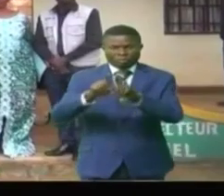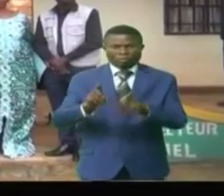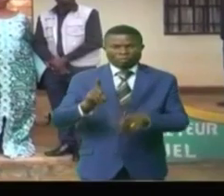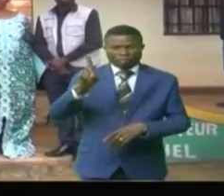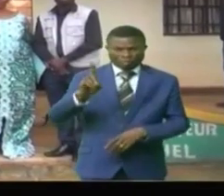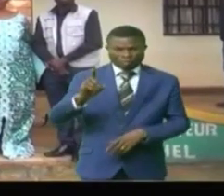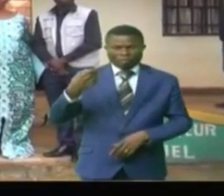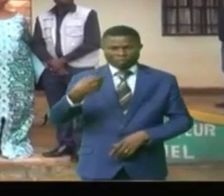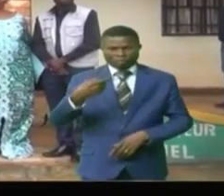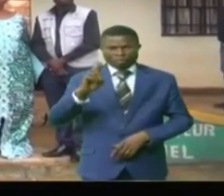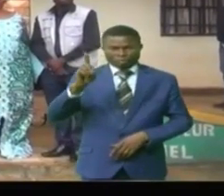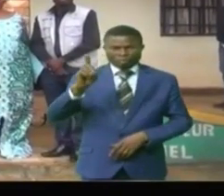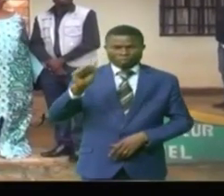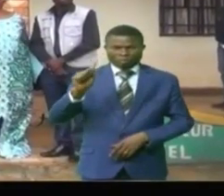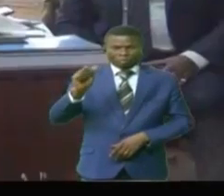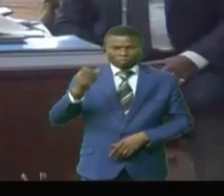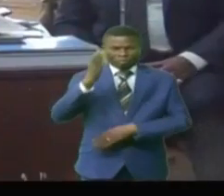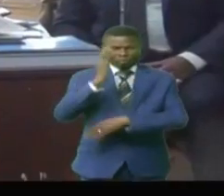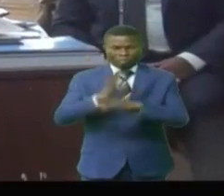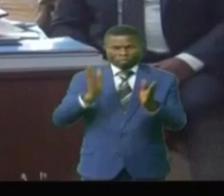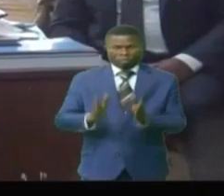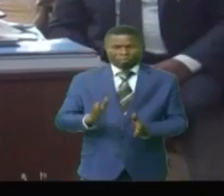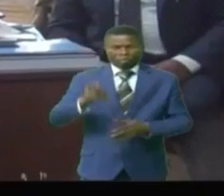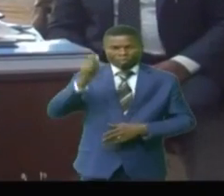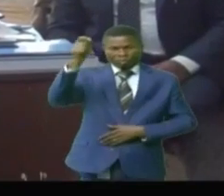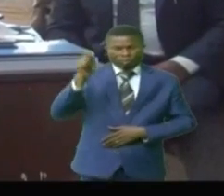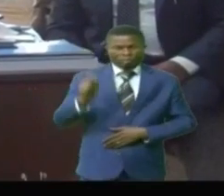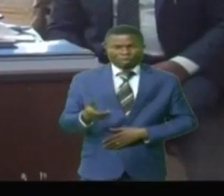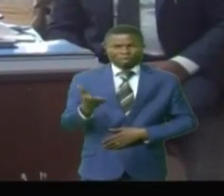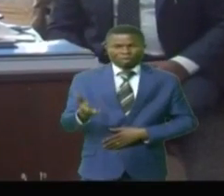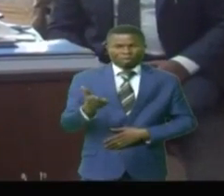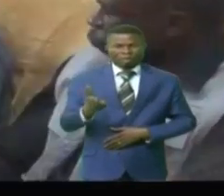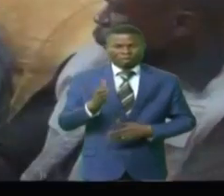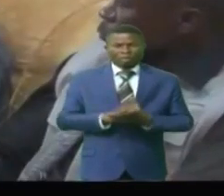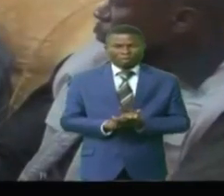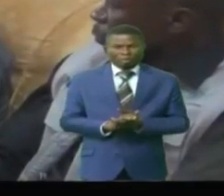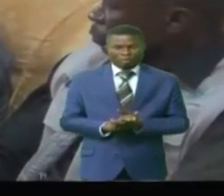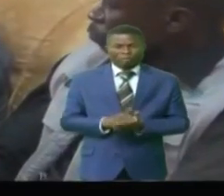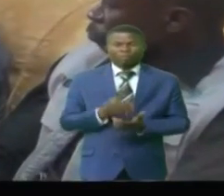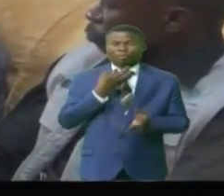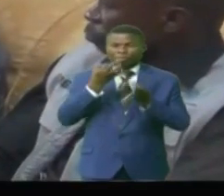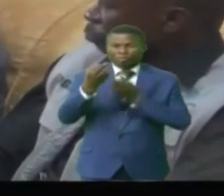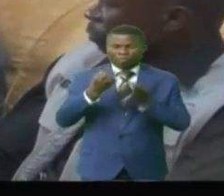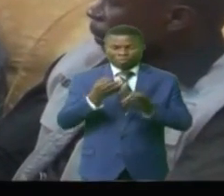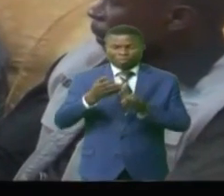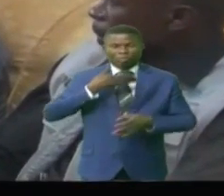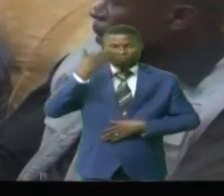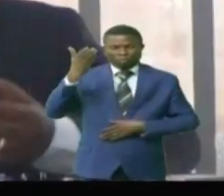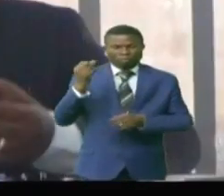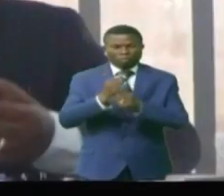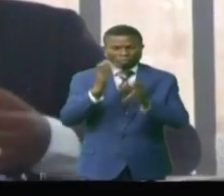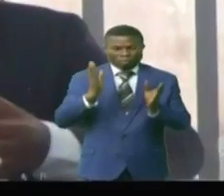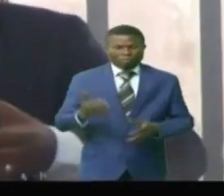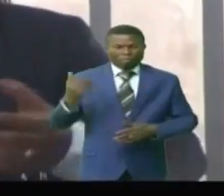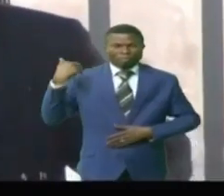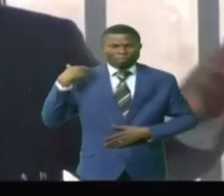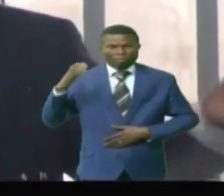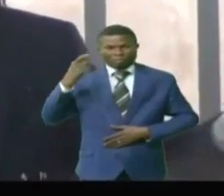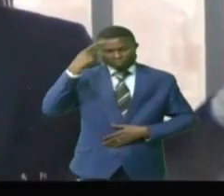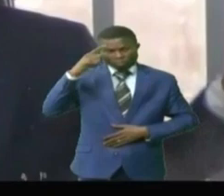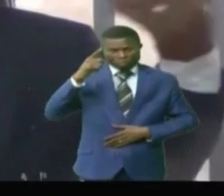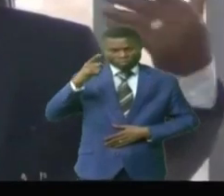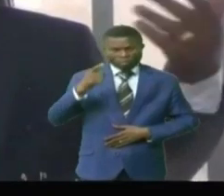DGDA. Les conseillers du gouverneur militaire, Maître David Kamwa, a réveillé l'esprit des agents de l'État pour